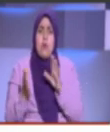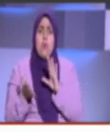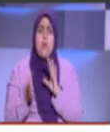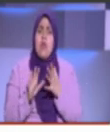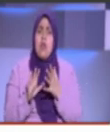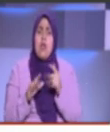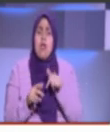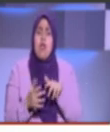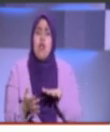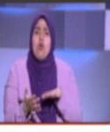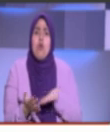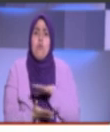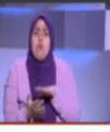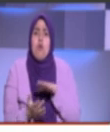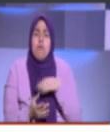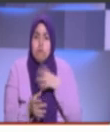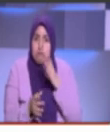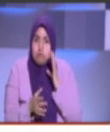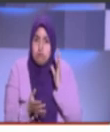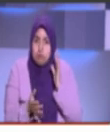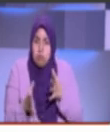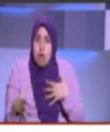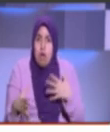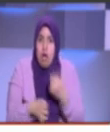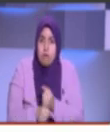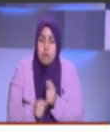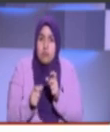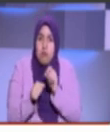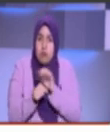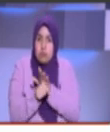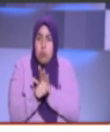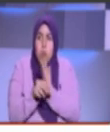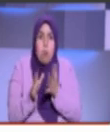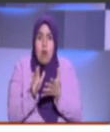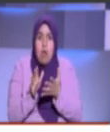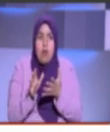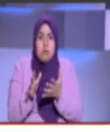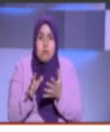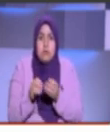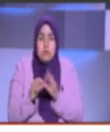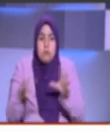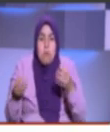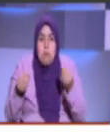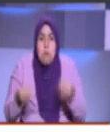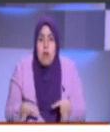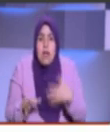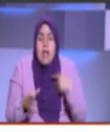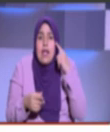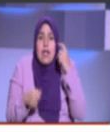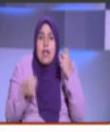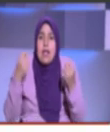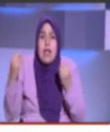تحت السيطرة وهو ما ربما يدعو الحكومة أن تتخذ قرار الفتح الجزئي؟